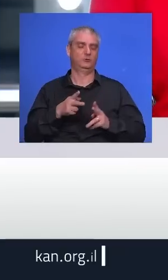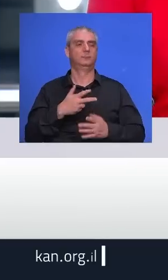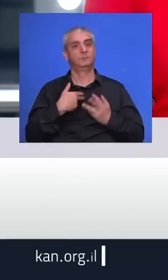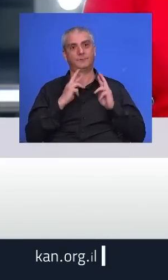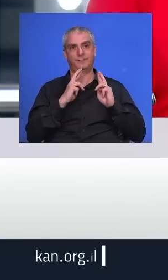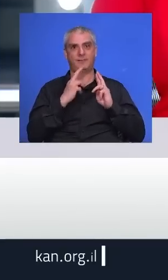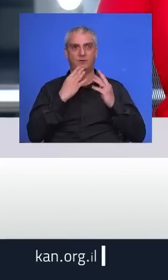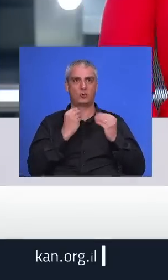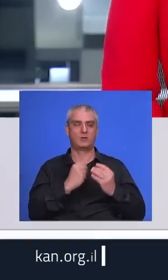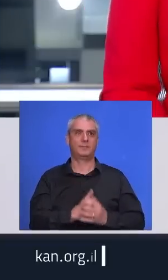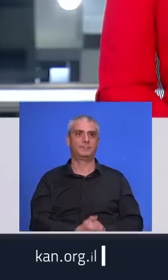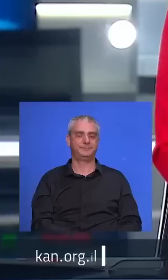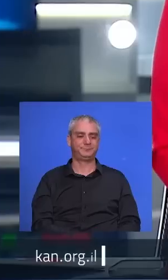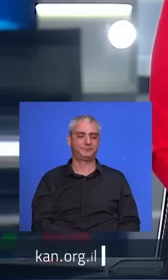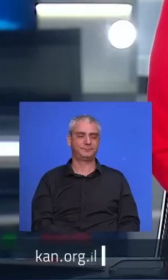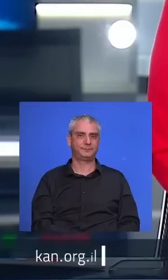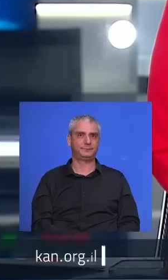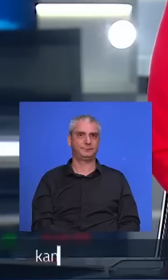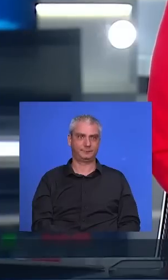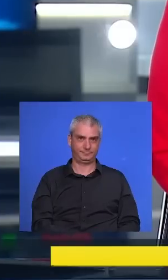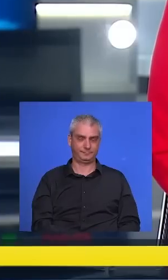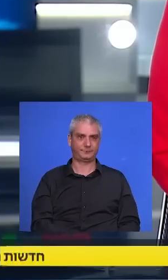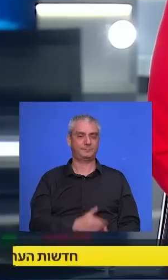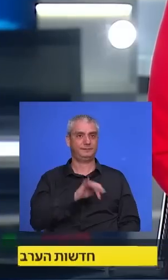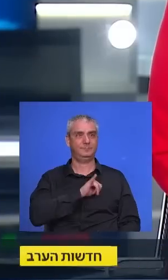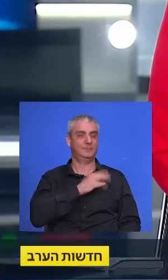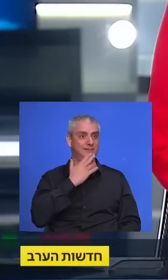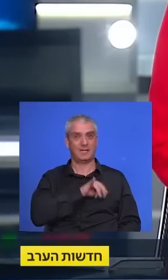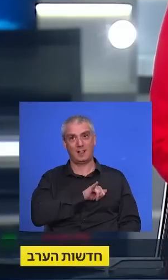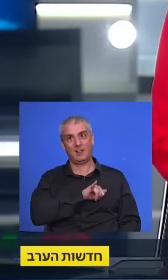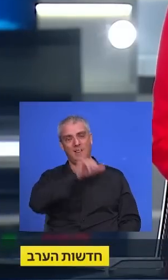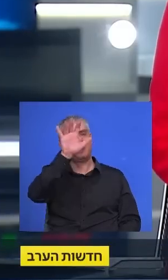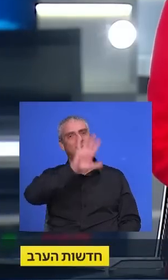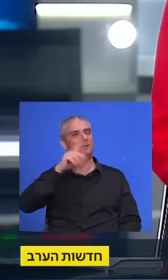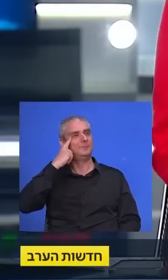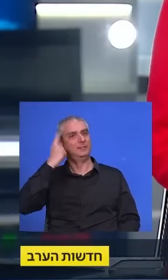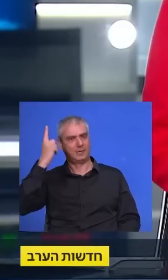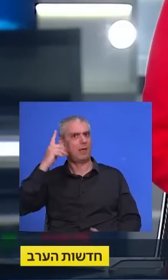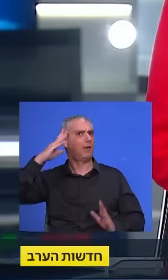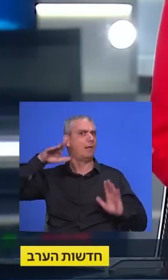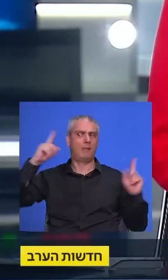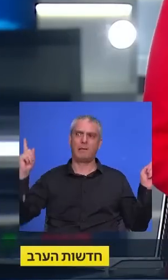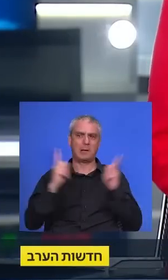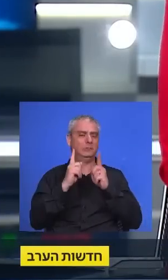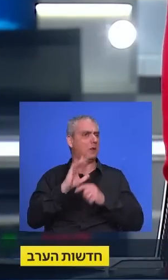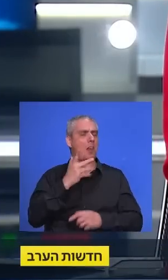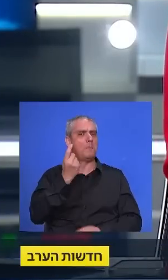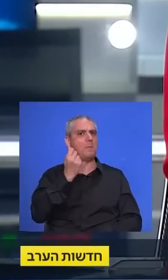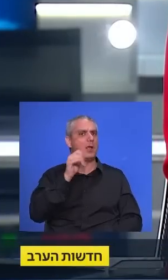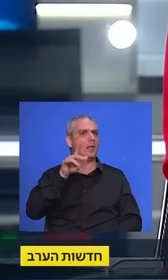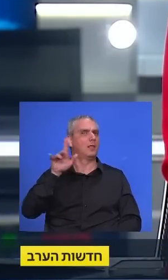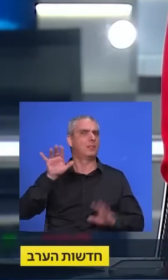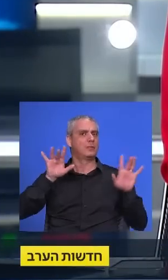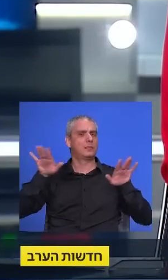תודה רבה, קטי. תודה. הטיסות מישראל למזרח התקצרו באופן דרמטי, אז למה המחירים לתאילנד ולהודו עדיין לא